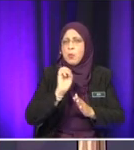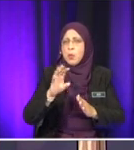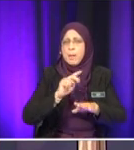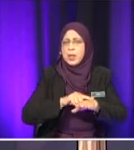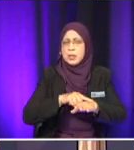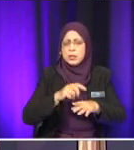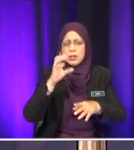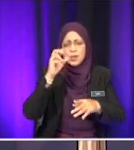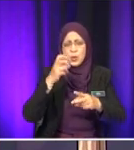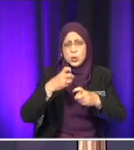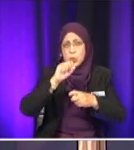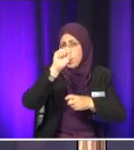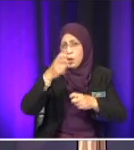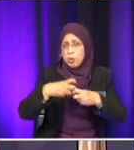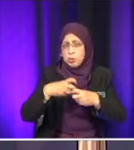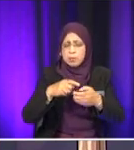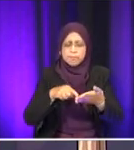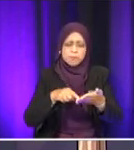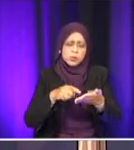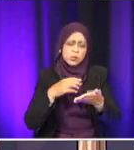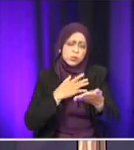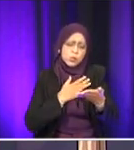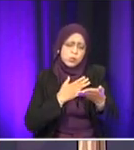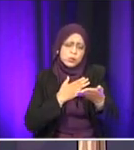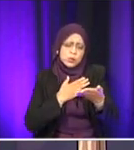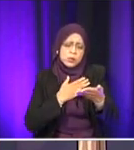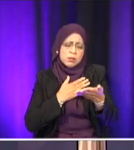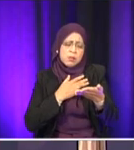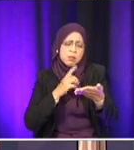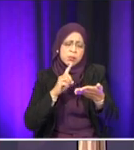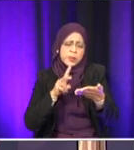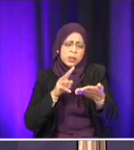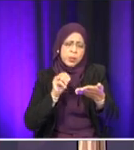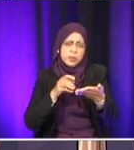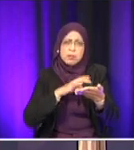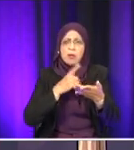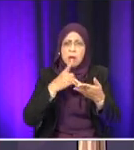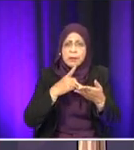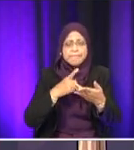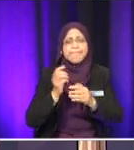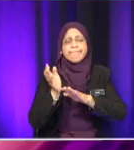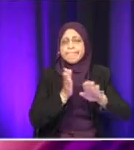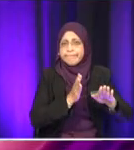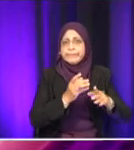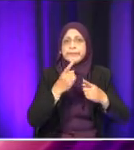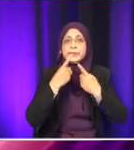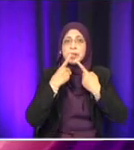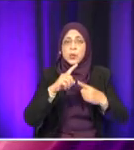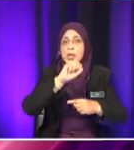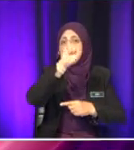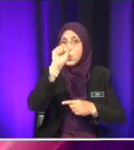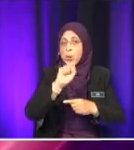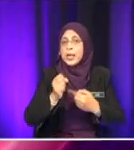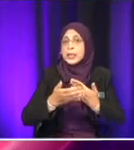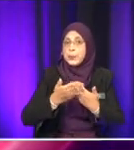saya sendiri kita ada 4 perusahaan lain satu soal lain itu kita untuk satu menit